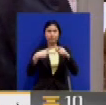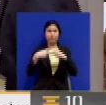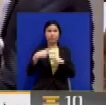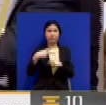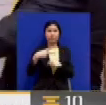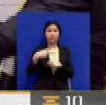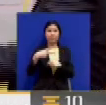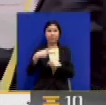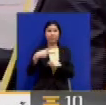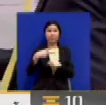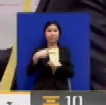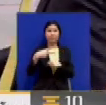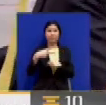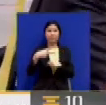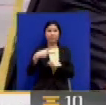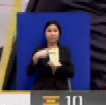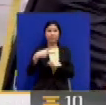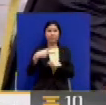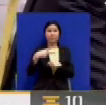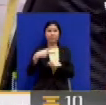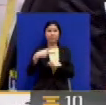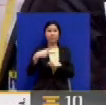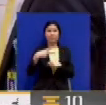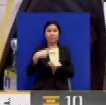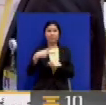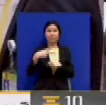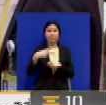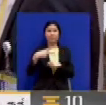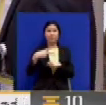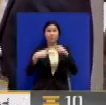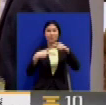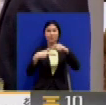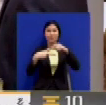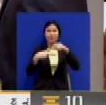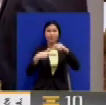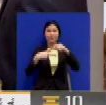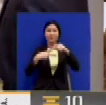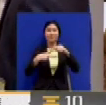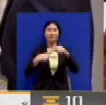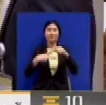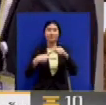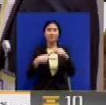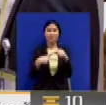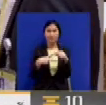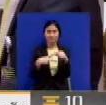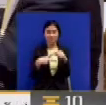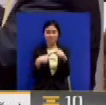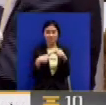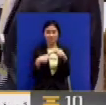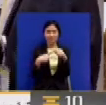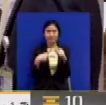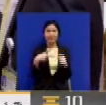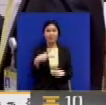ะคือถ้าได้เขาและกลุ่มบุรีรัมย์เขาก็สัมพันธ์กับซอรังน้ำข้าวอยู่เห็นไหมเชื่อมโย